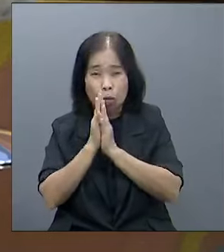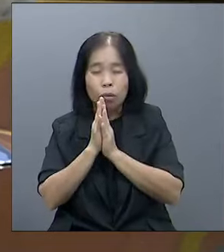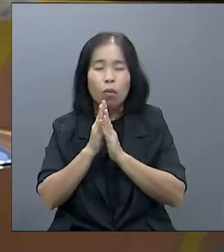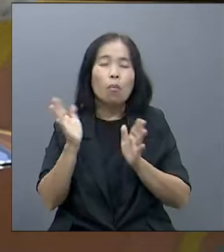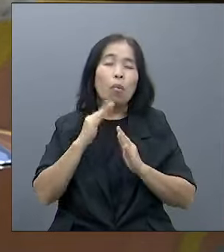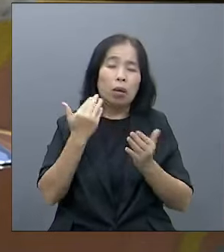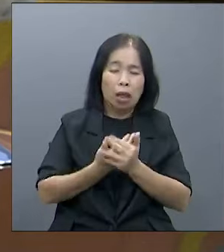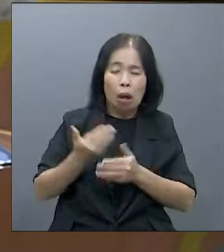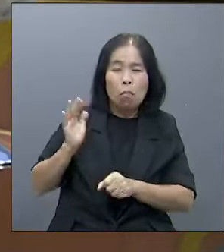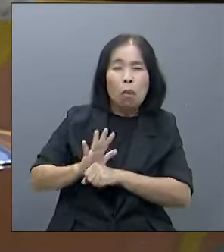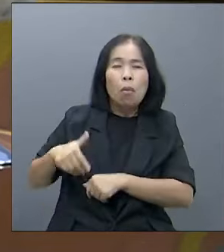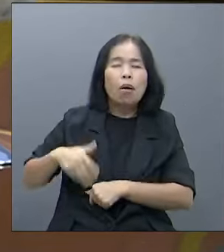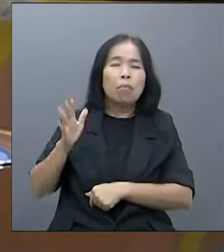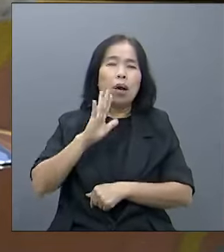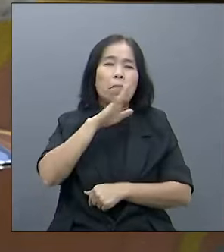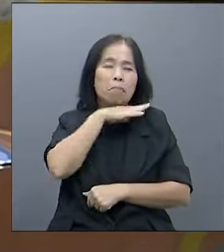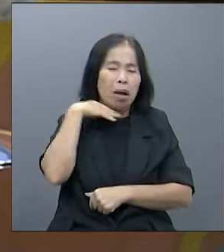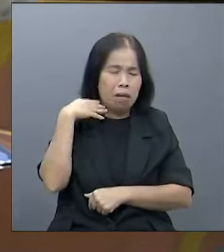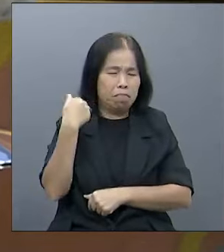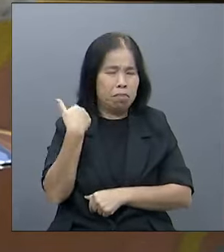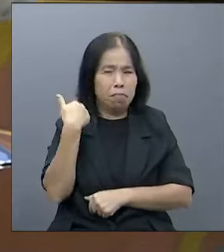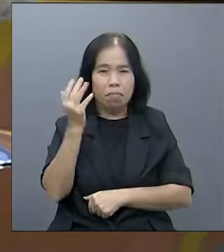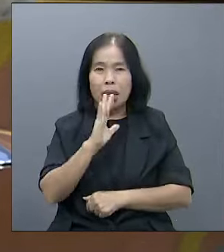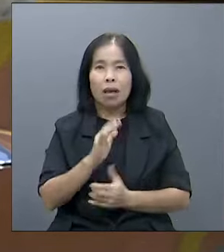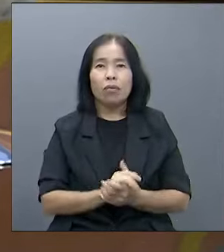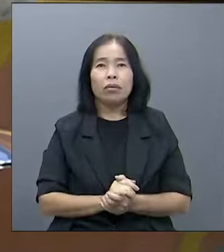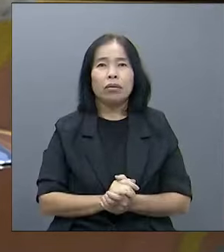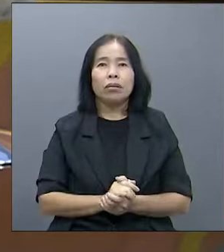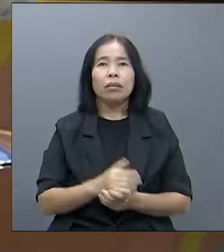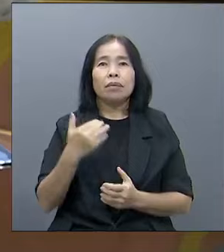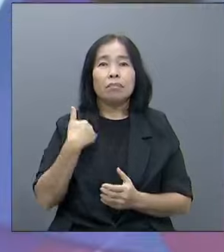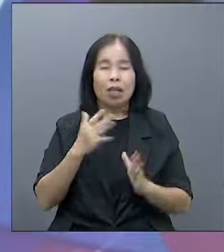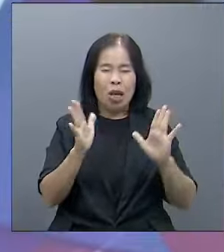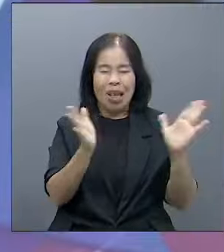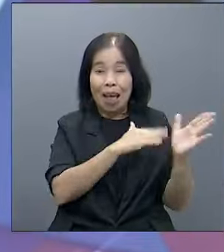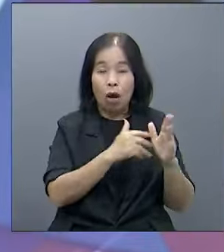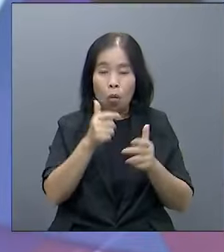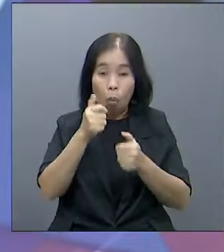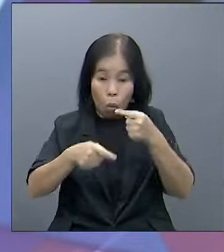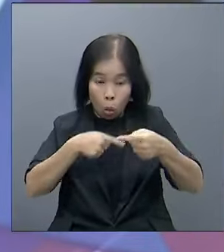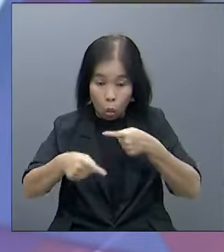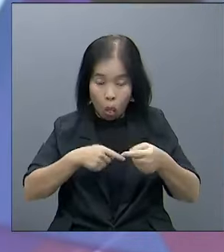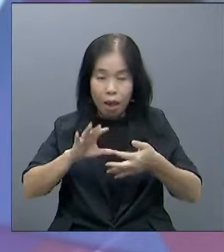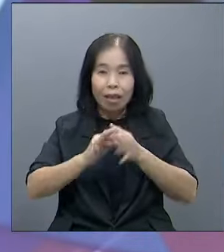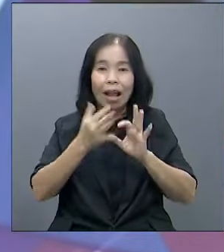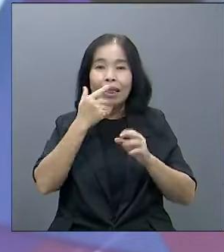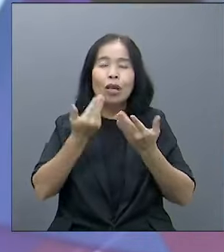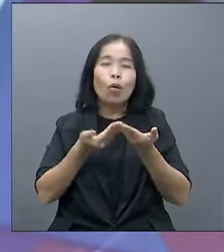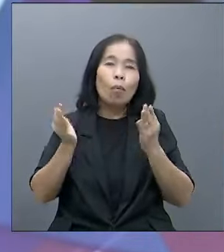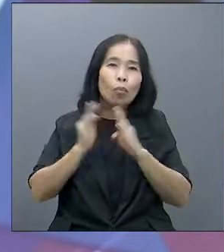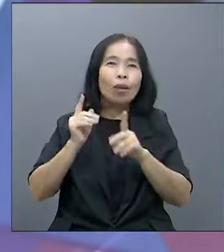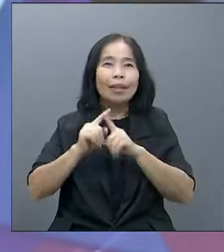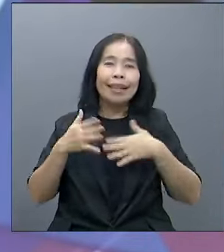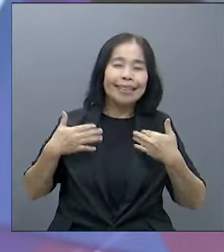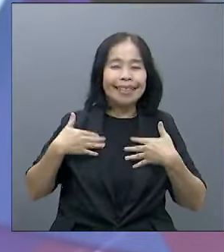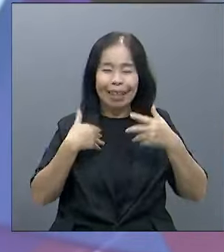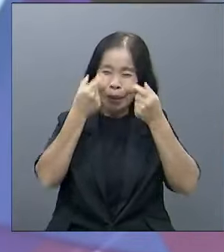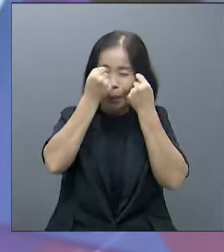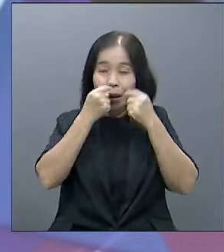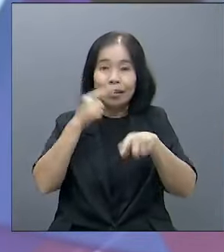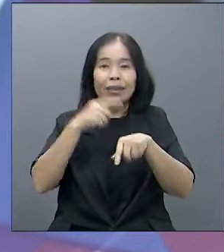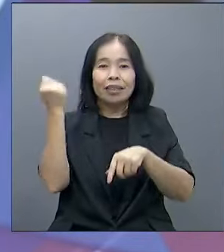ไหวอันเนี้ยมันจะเป็นบาปนะ ใช่ค่ะนี่อย่างพี่ประเสริฐศักดิ์แชร์เรื่องกีฬาสีบอกถึงกิจกรรมโรงเรียนทีไรทั้งครอบครัวจะพากันตื่นมาเตรียมตัวตั้งแต่ตี